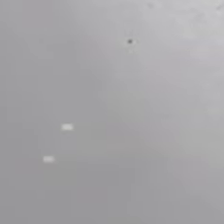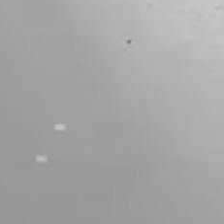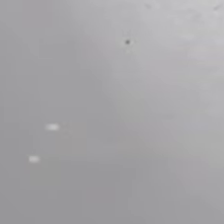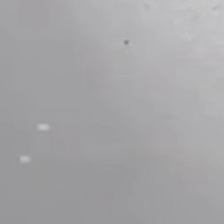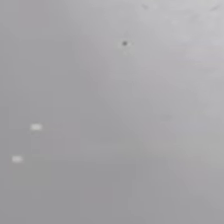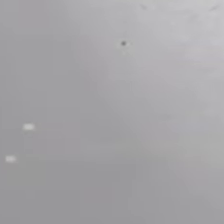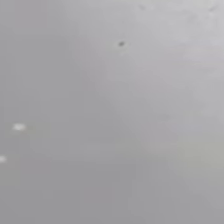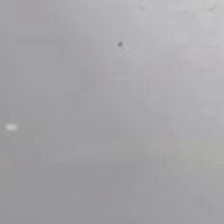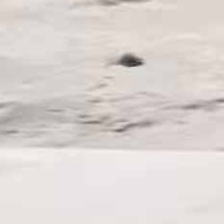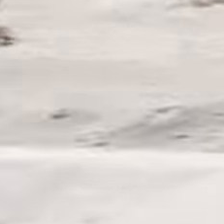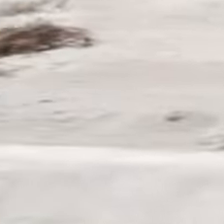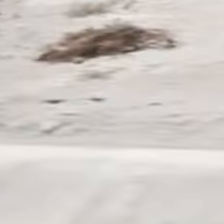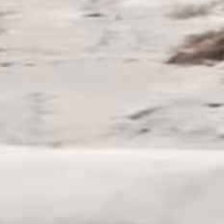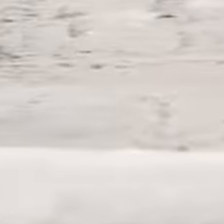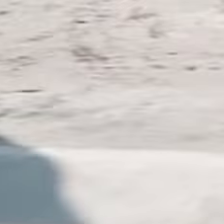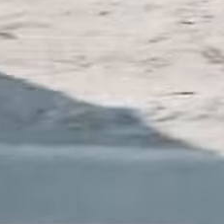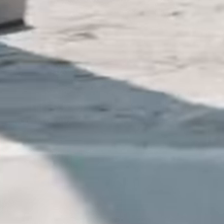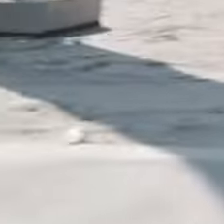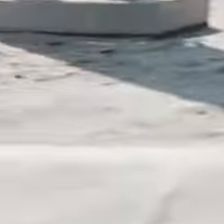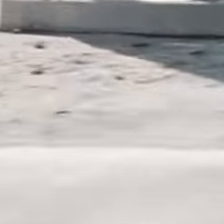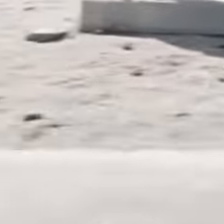الله ورعاه،